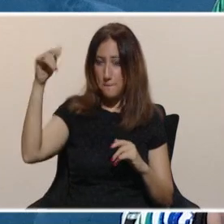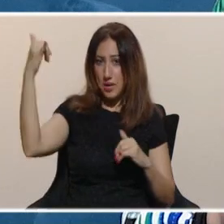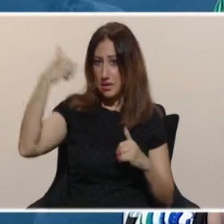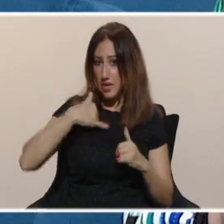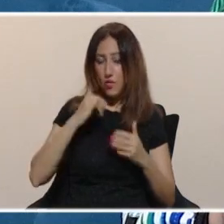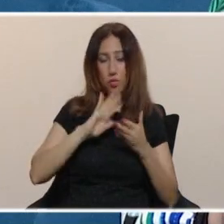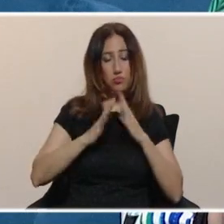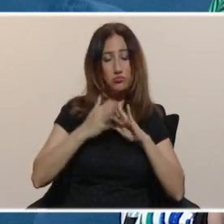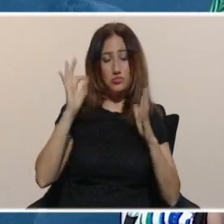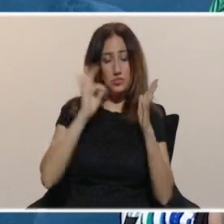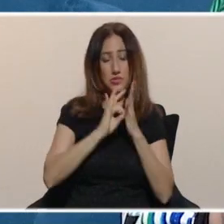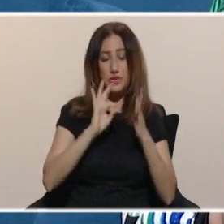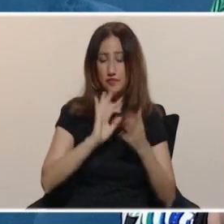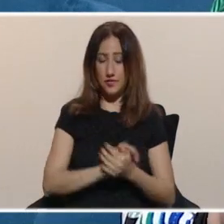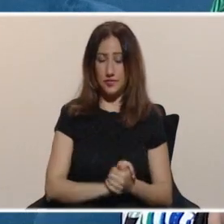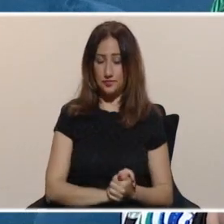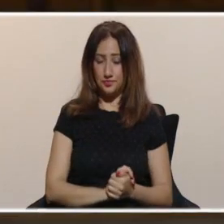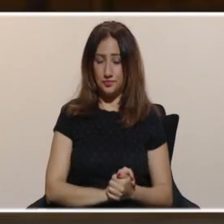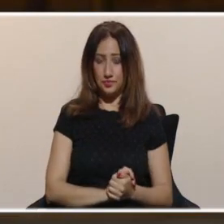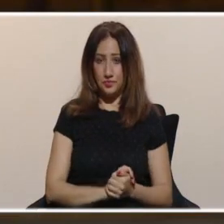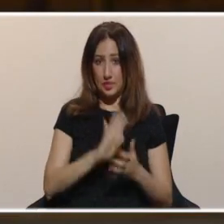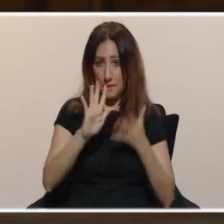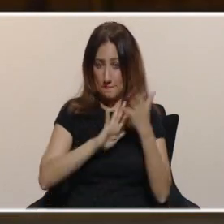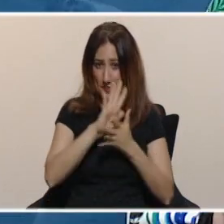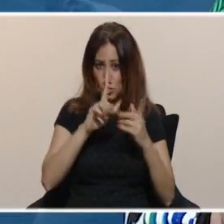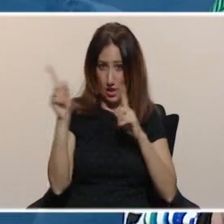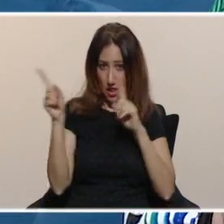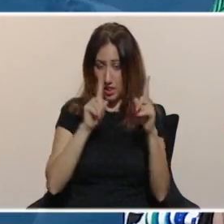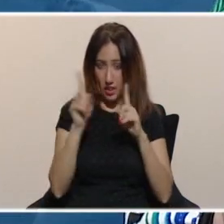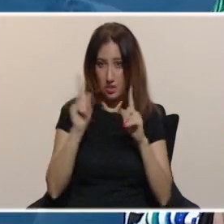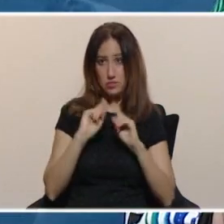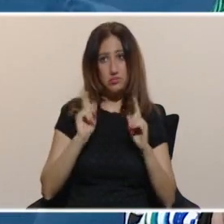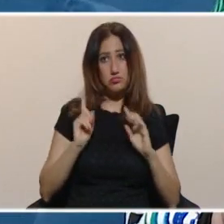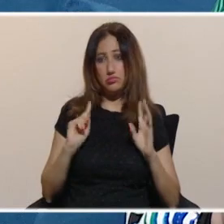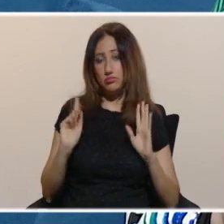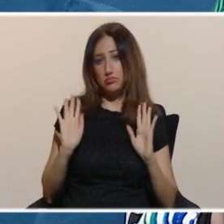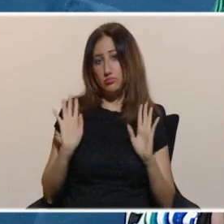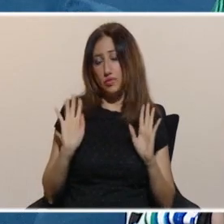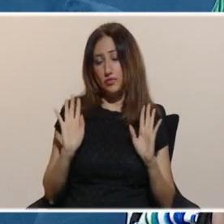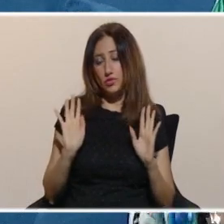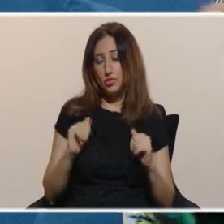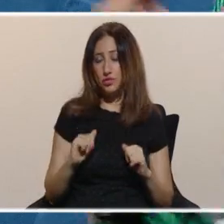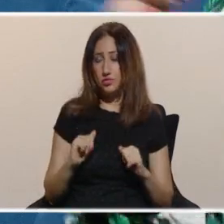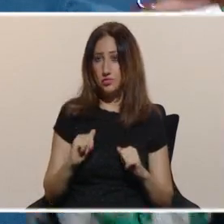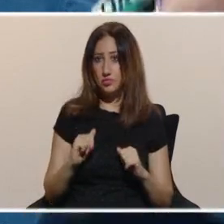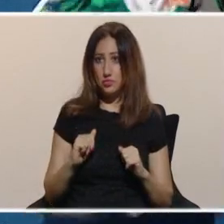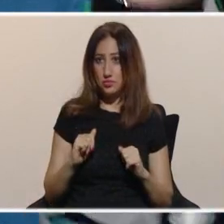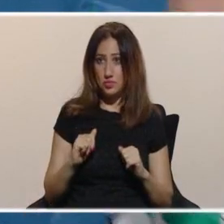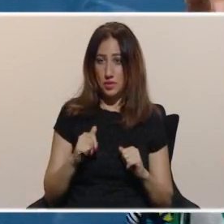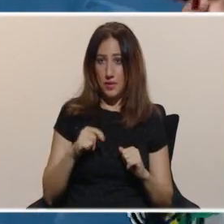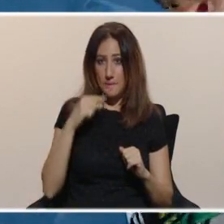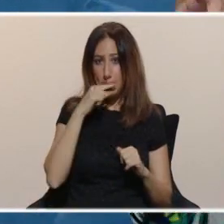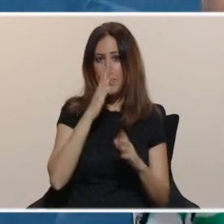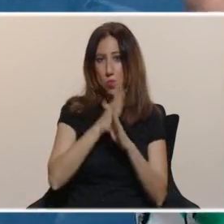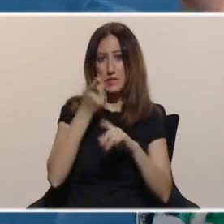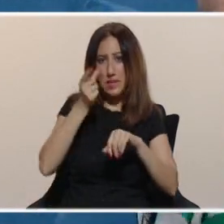عني. ما لا ما في مشاكل منكم؟ لا ما فيش مشاكل، بس برضو أمينة من الناس